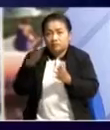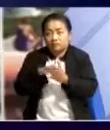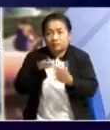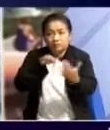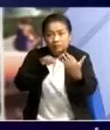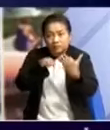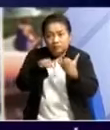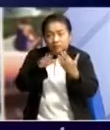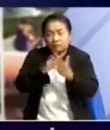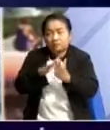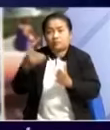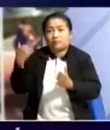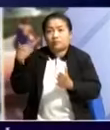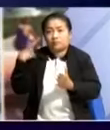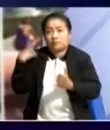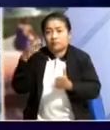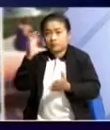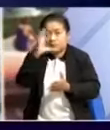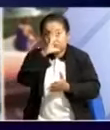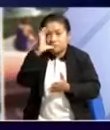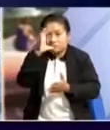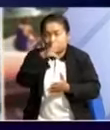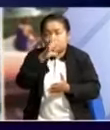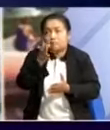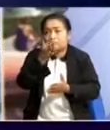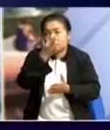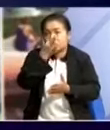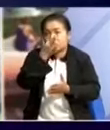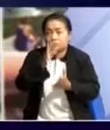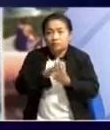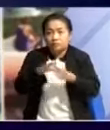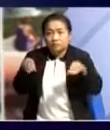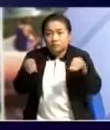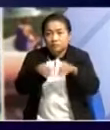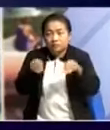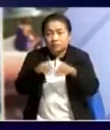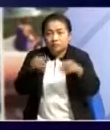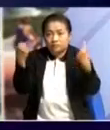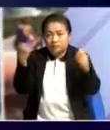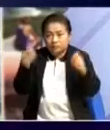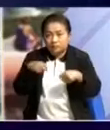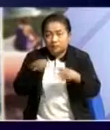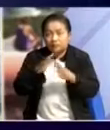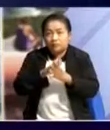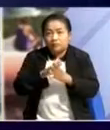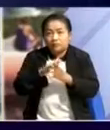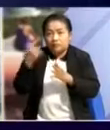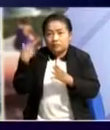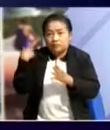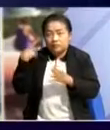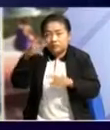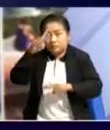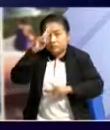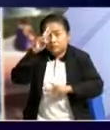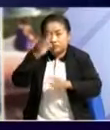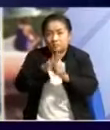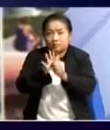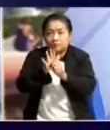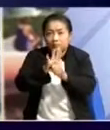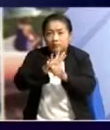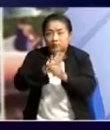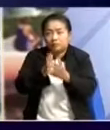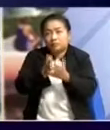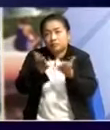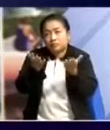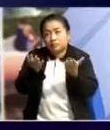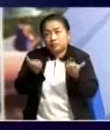ชีพใกล้ๆตัวทำสร้างรายได้แต่หลังจากที่มีโควิด-19 เนี่ยนะคะที่ผ่านมาปฏิเสธไม่ได้เลยว่าได้รับผลก